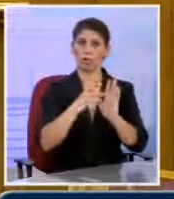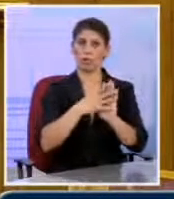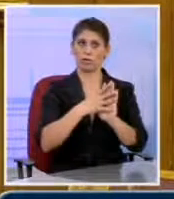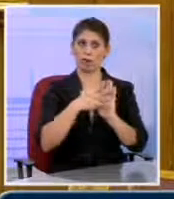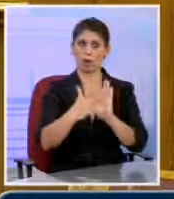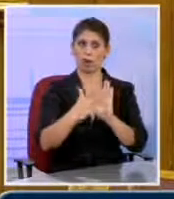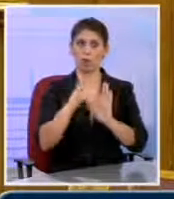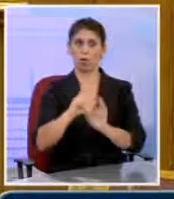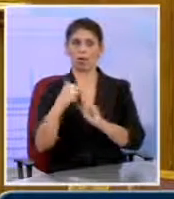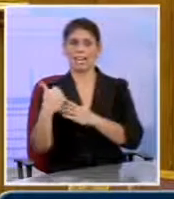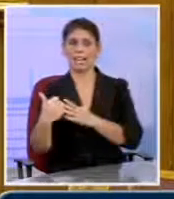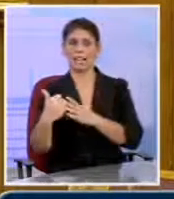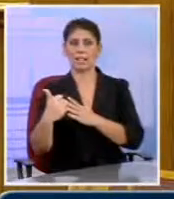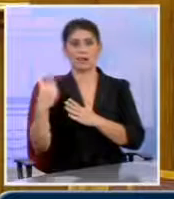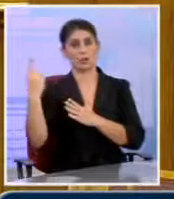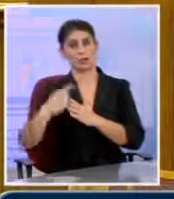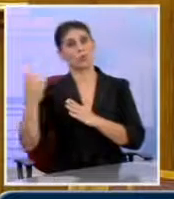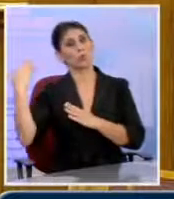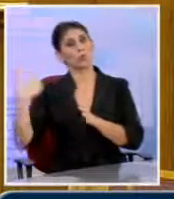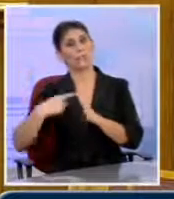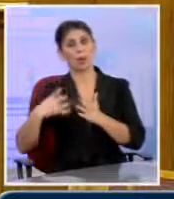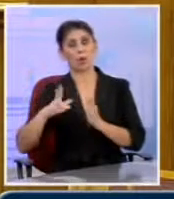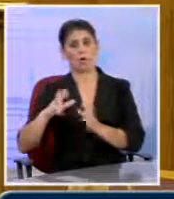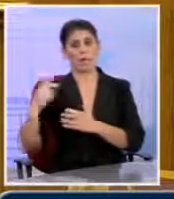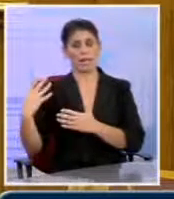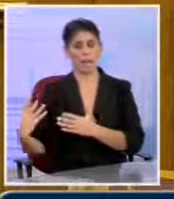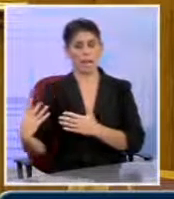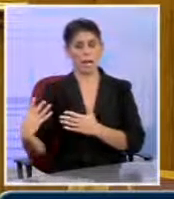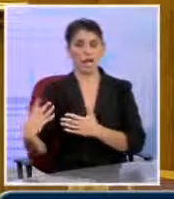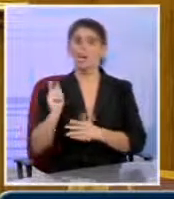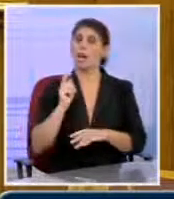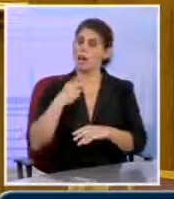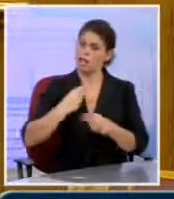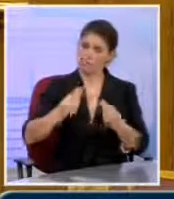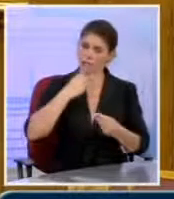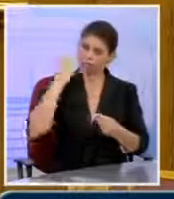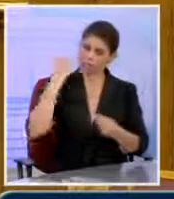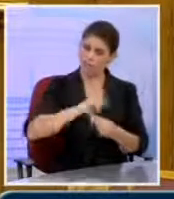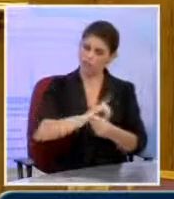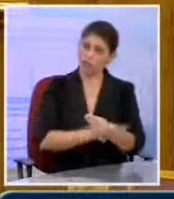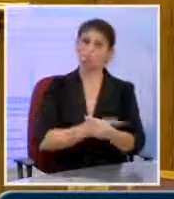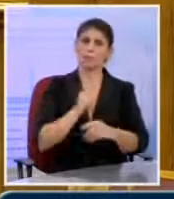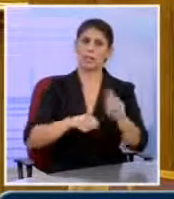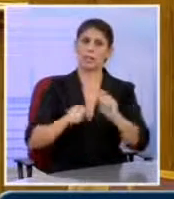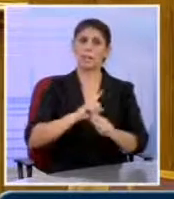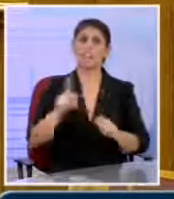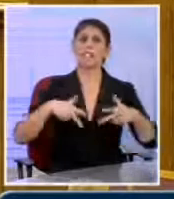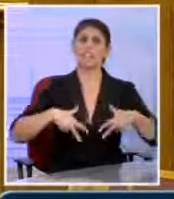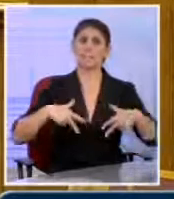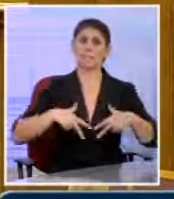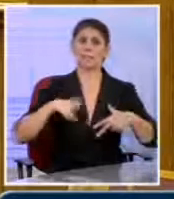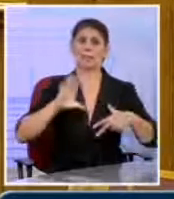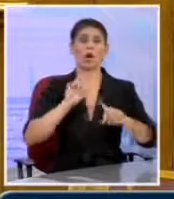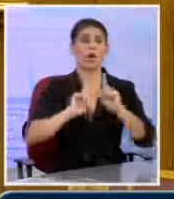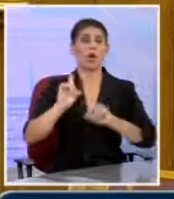1886 του 89, συγγνώμη, δίνεται η δυνατότητα δημιουργίας μη κρατικής τηλεόρασης, προσέξτε, σε όσους είχαν